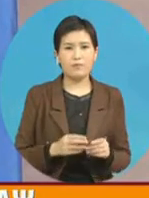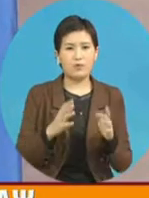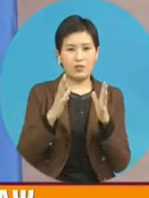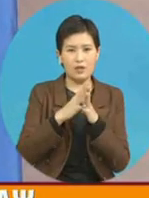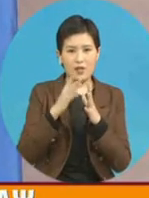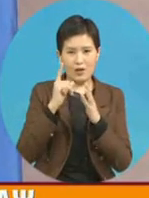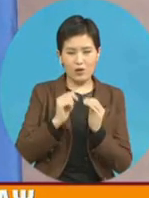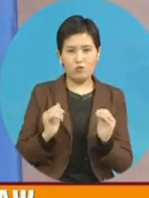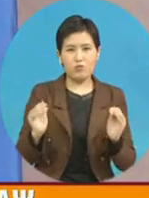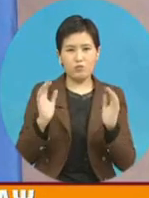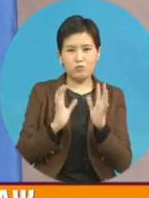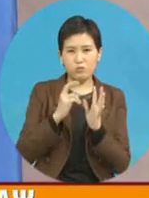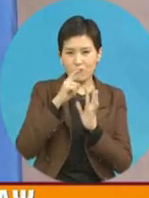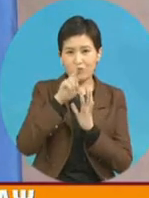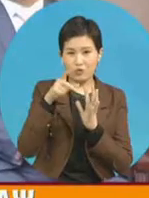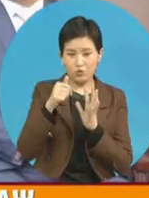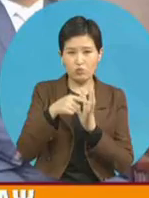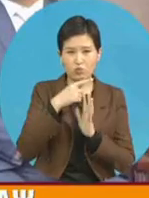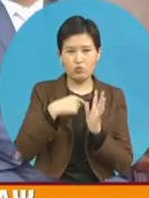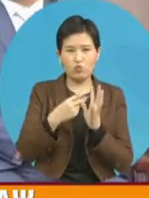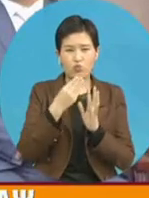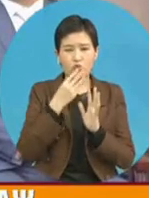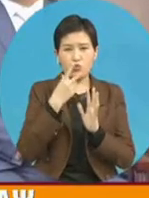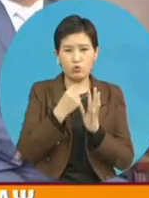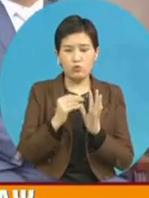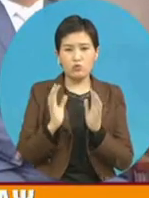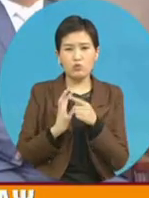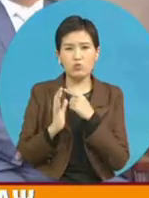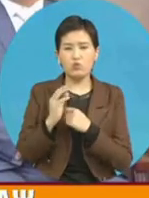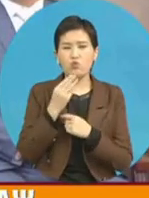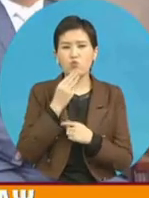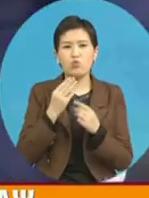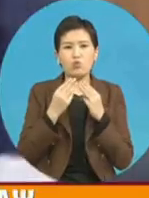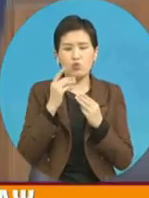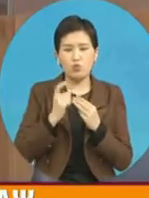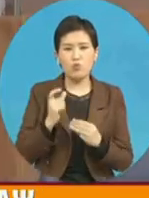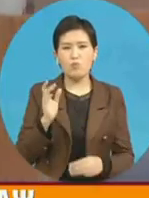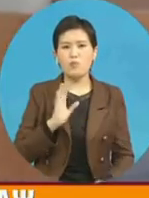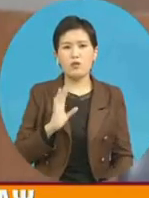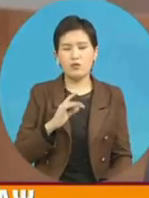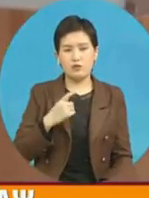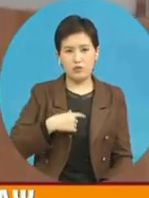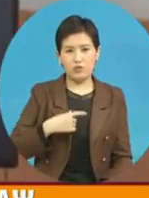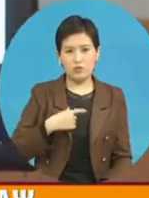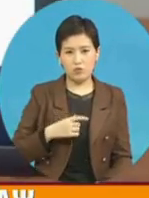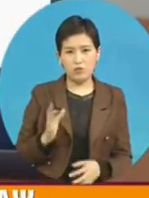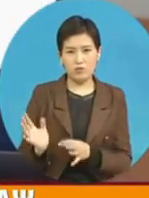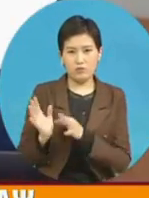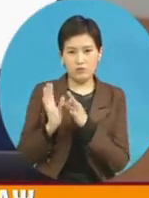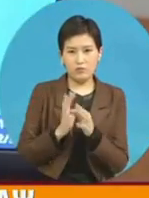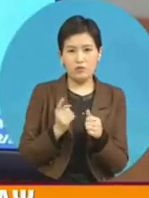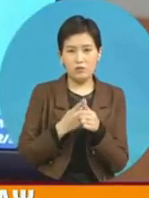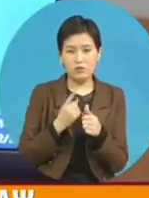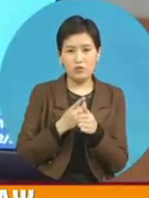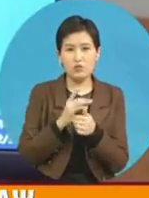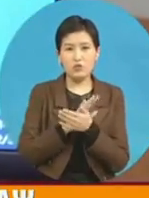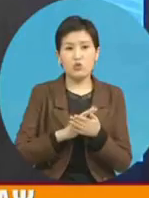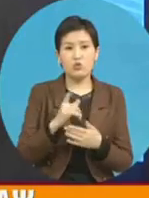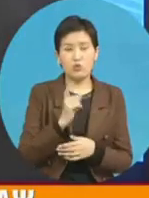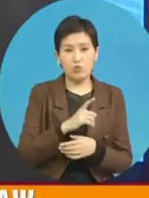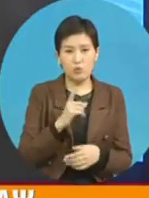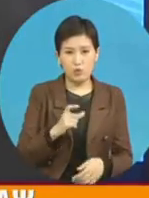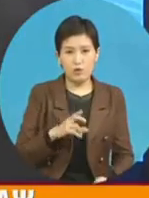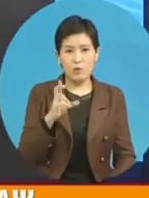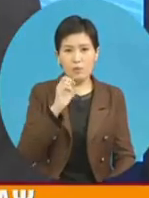шүүгч бус байхаар хувьчилсан. Энэ дагуу шүүх эрх зөвлөлийг шинээр байгуулж гишүүдийг нь томилсон. Тодорхойлбол Монгол улсын шүүх эрх зөвлөлийн шинээр